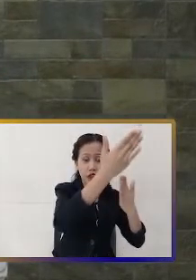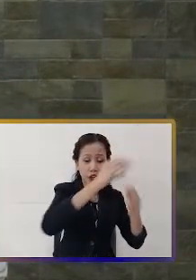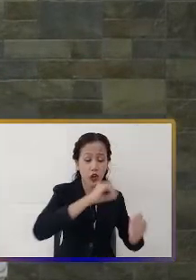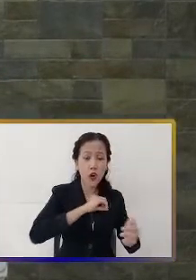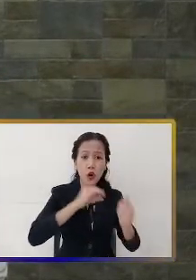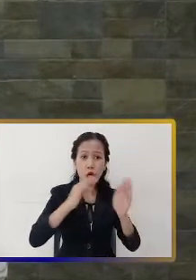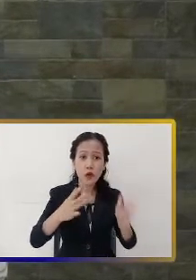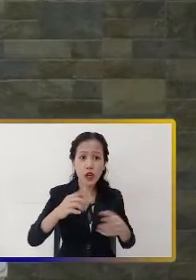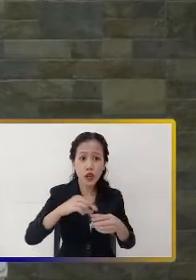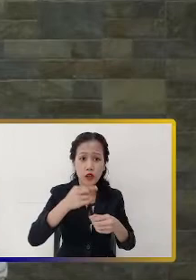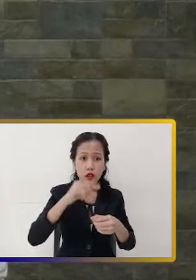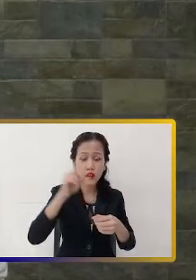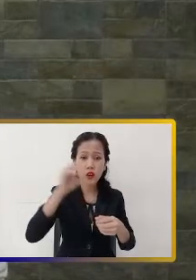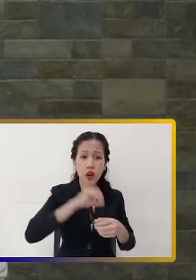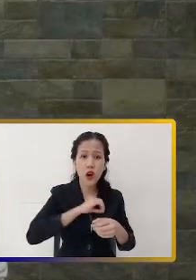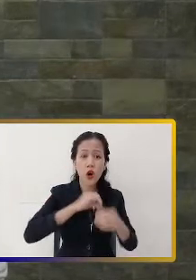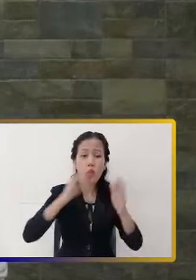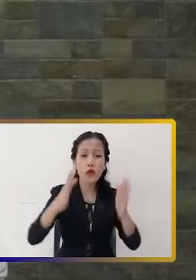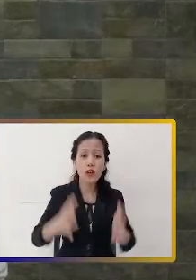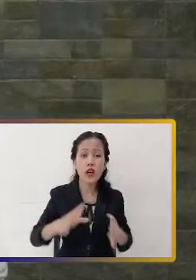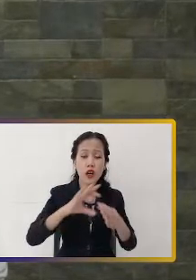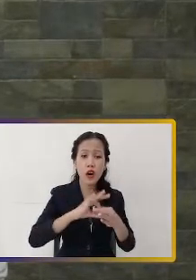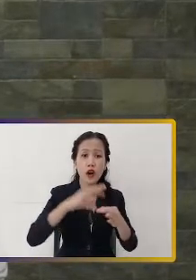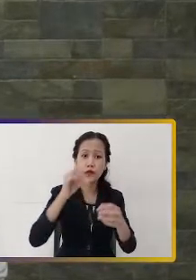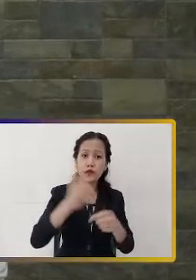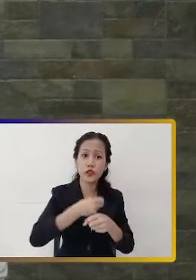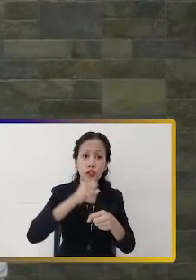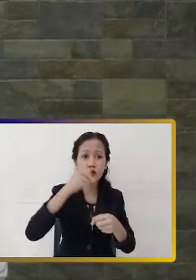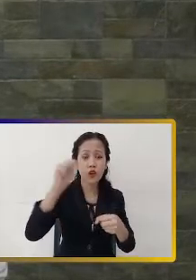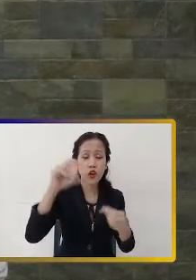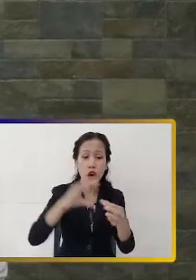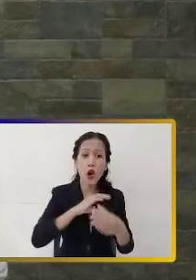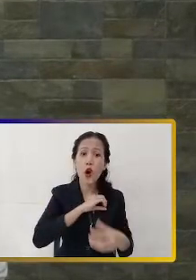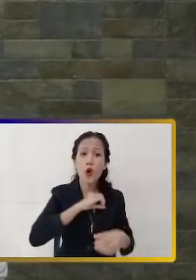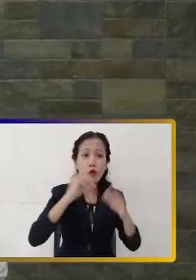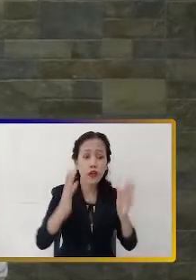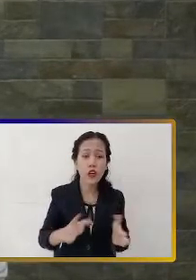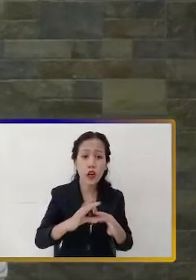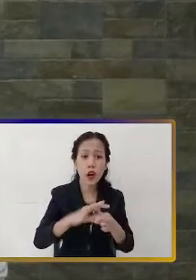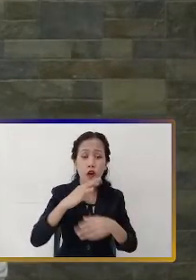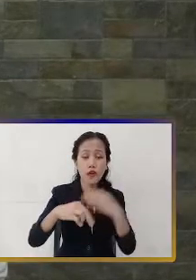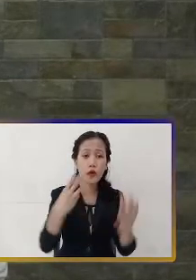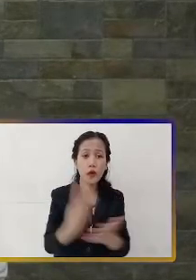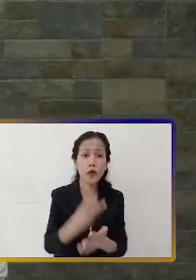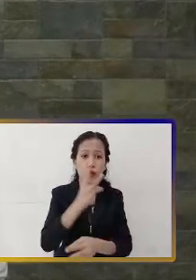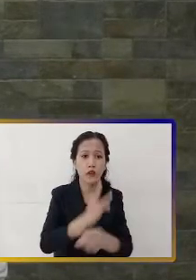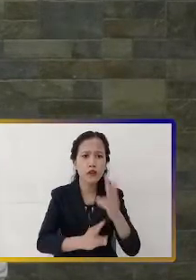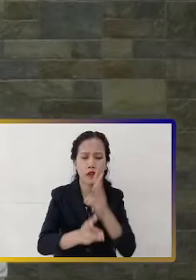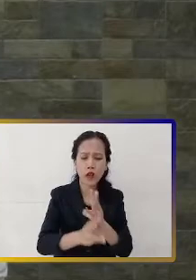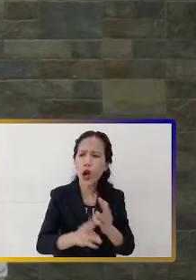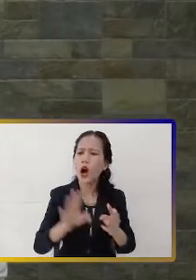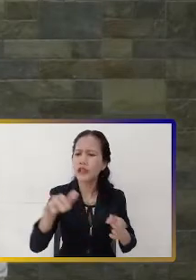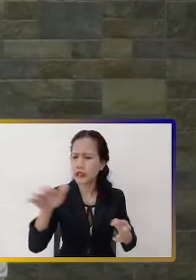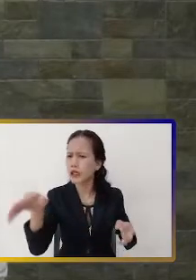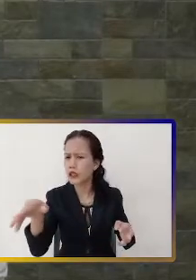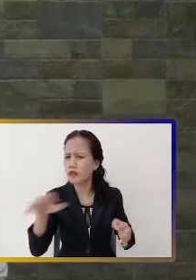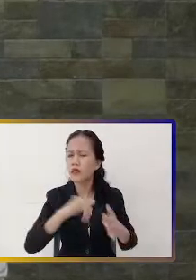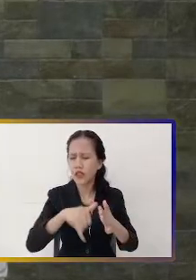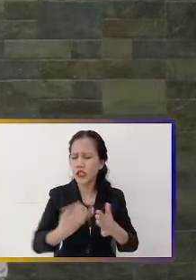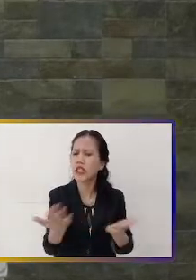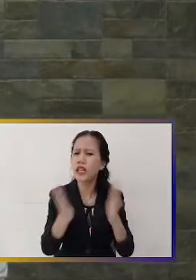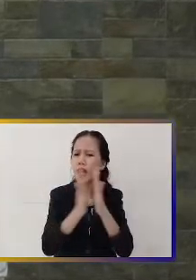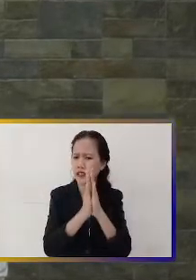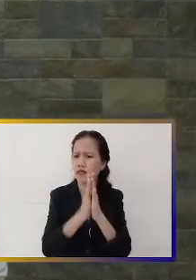mga cattle. May-ari ng silver. May-ari ng buong mundo. Nagsasabi, sabihin mo sa akin kung anong maibibigay ko sa